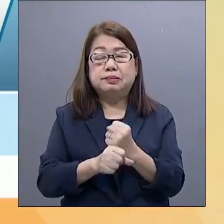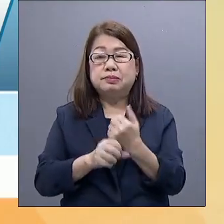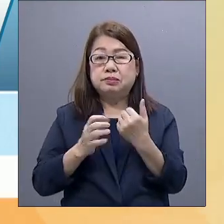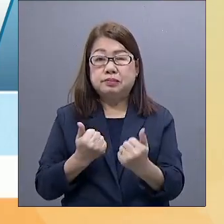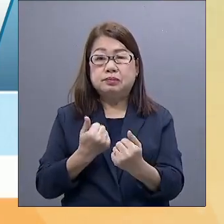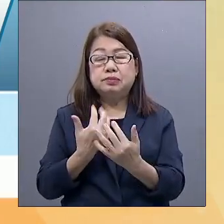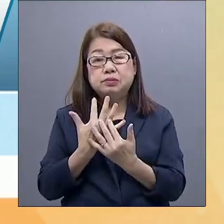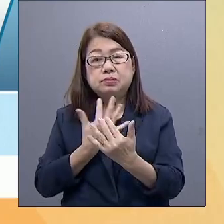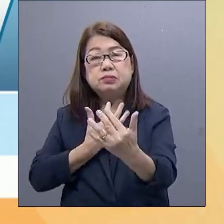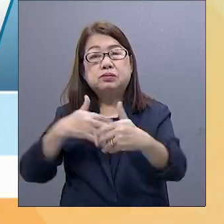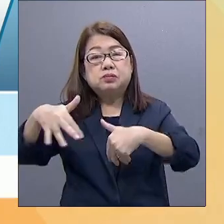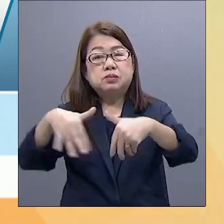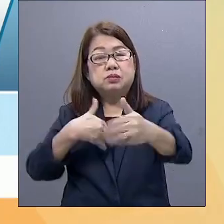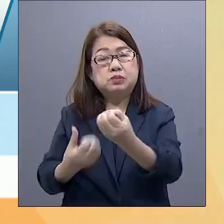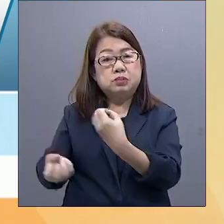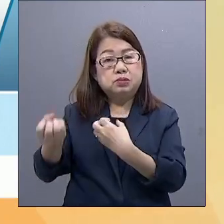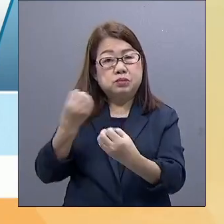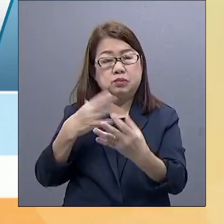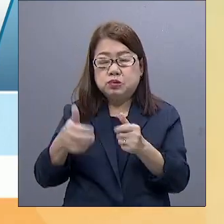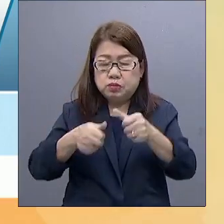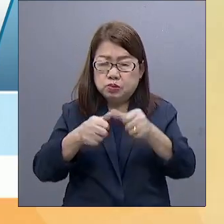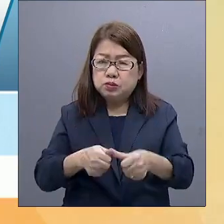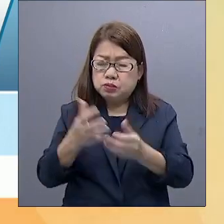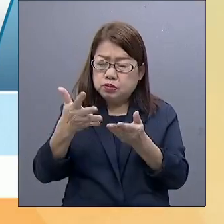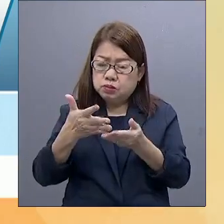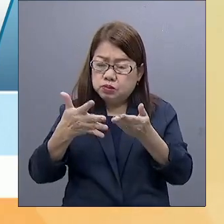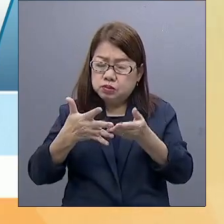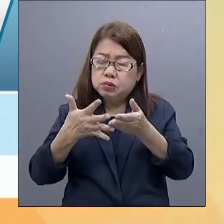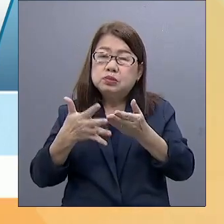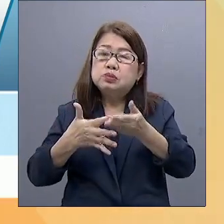ค Build Showing ททหขั้นตอนเท่าไห่อย่างไ เลาทฟงหนสิ